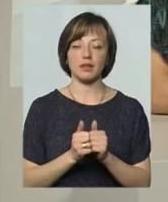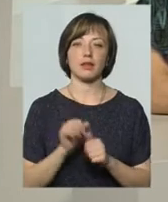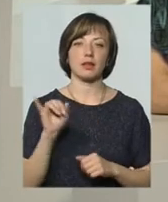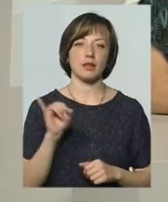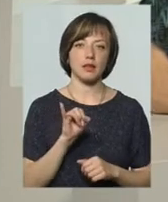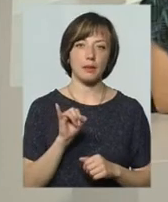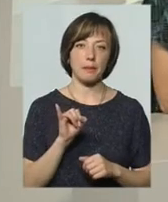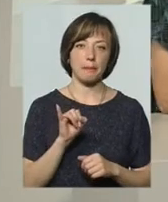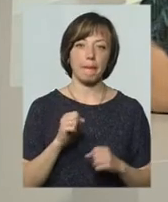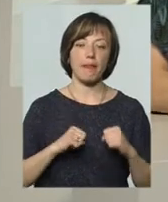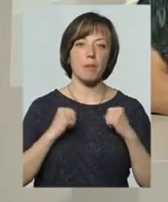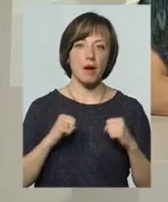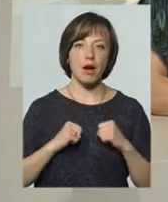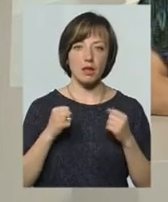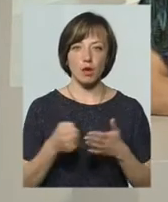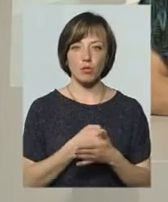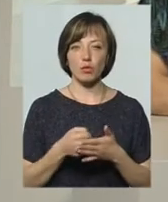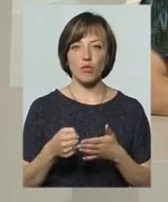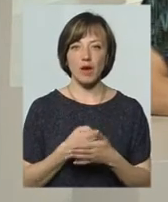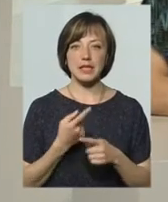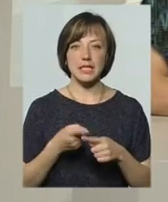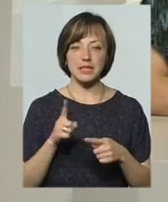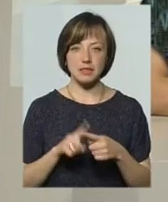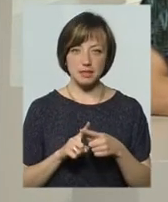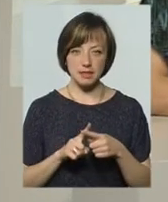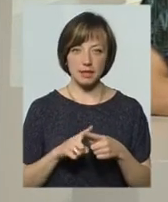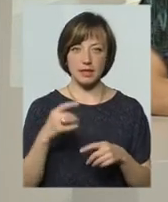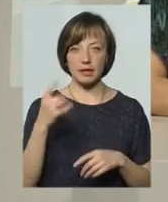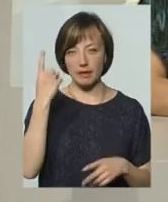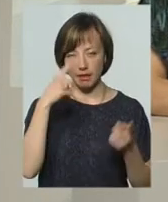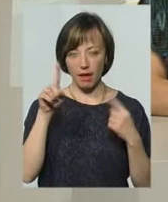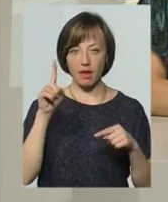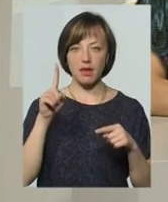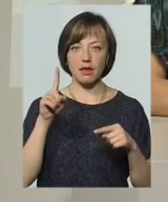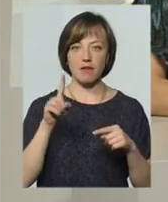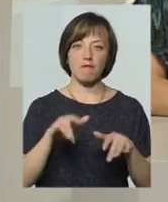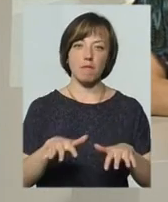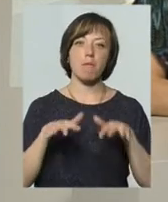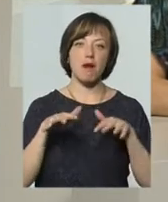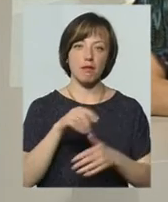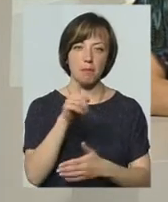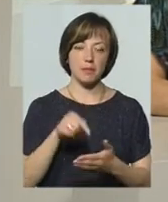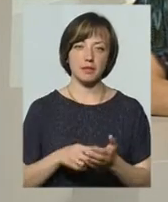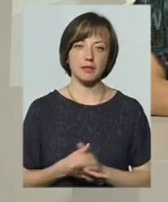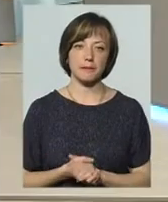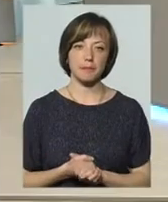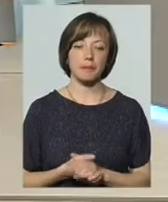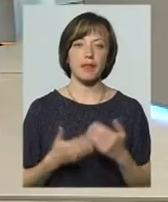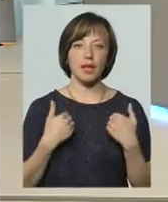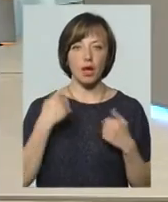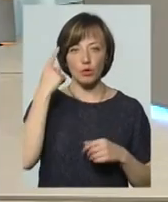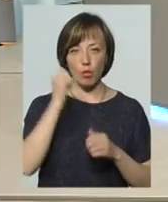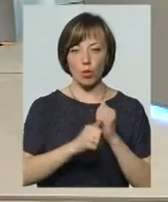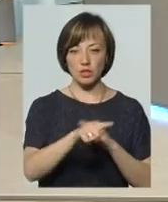і намагання лобіювати саме ці ідеї в парламенті? Я думаю, що кожен із